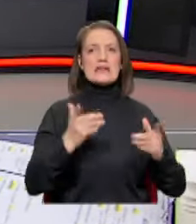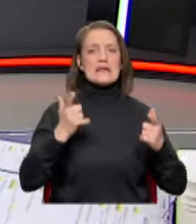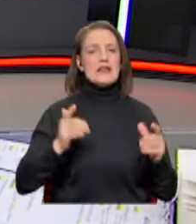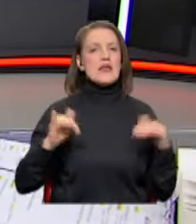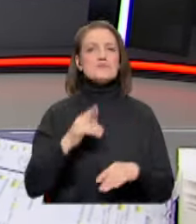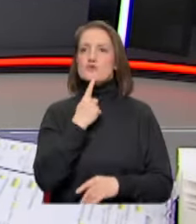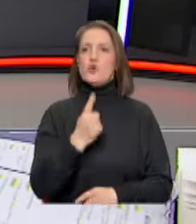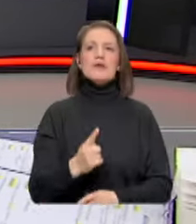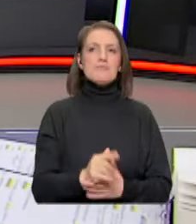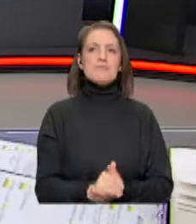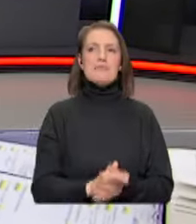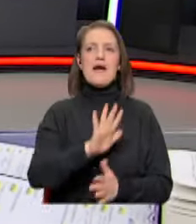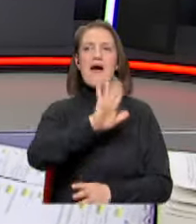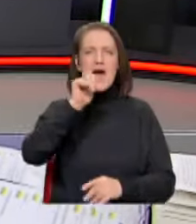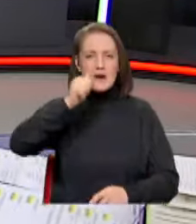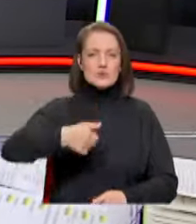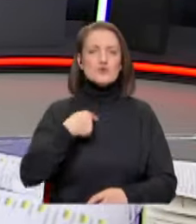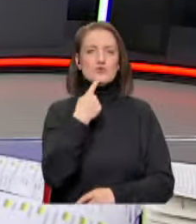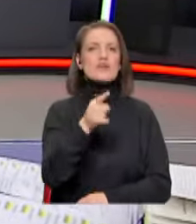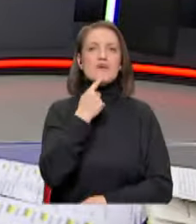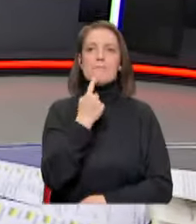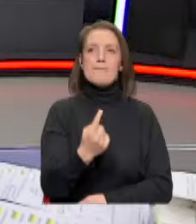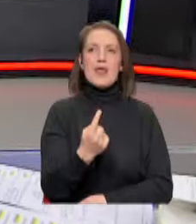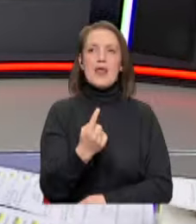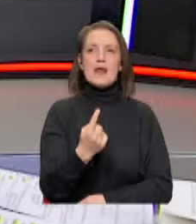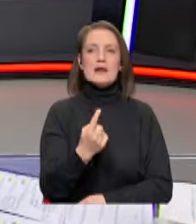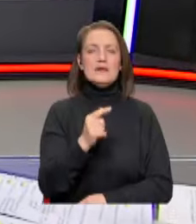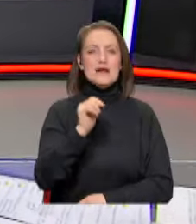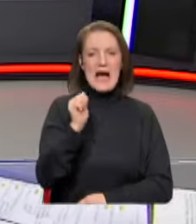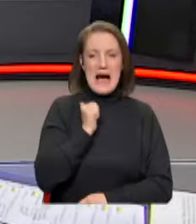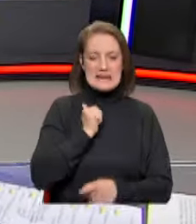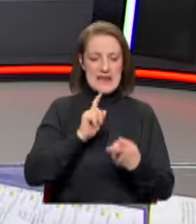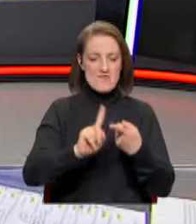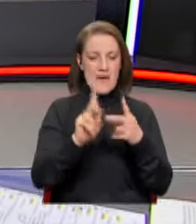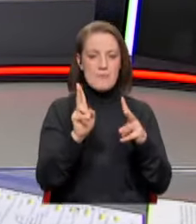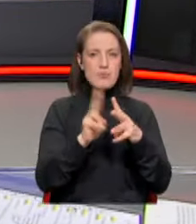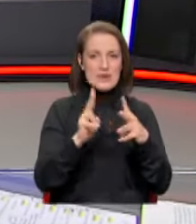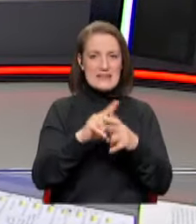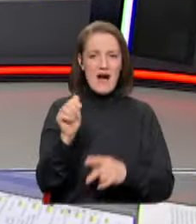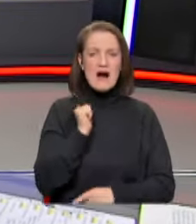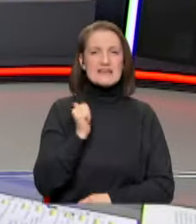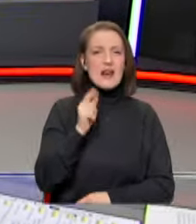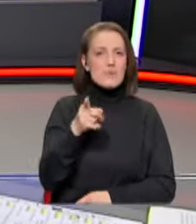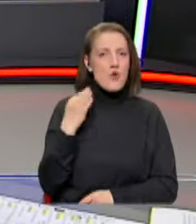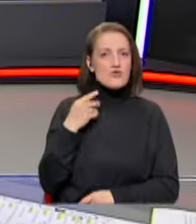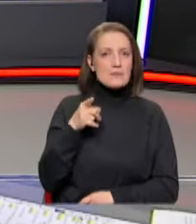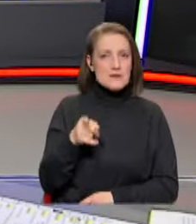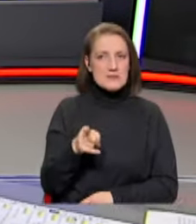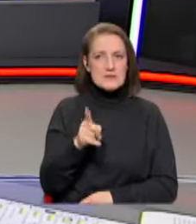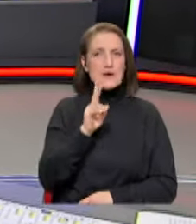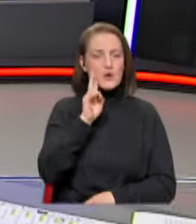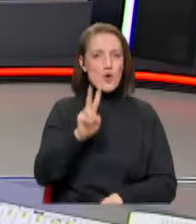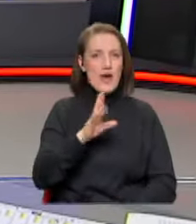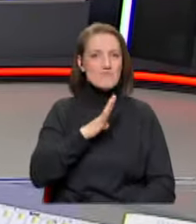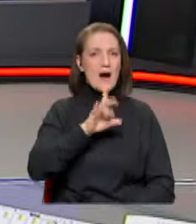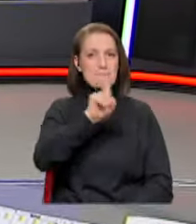gelmişken söyleyelim her gün söyleyeceğim dedim Eee asker ve polislerin askerlik borçlanması gören